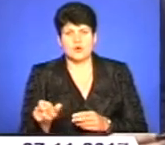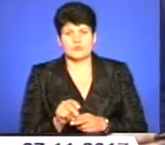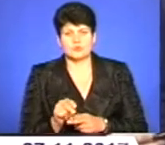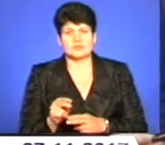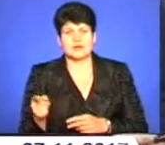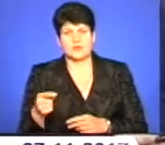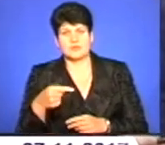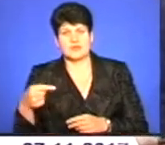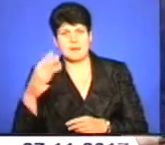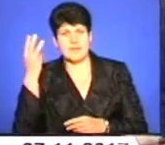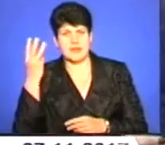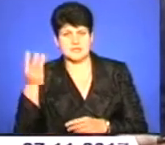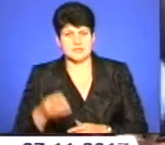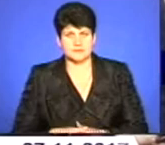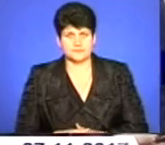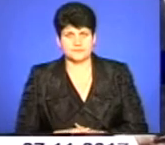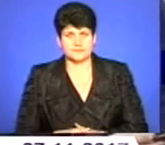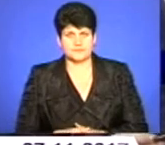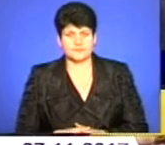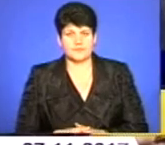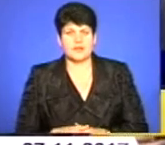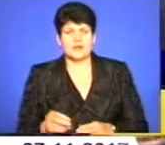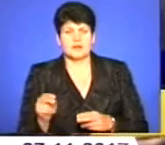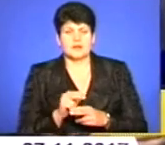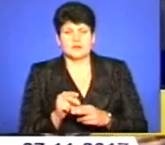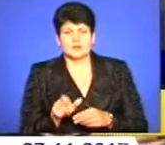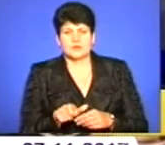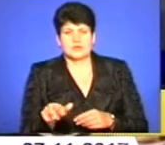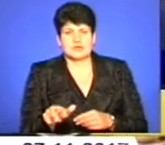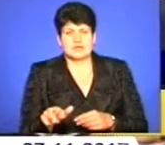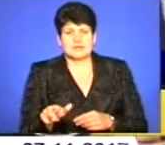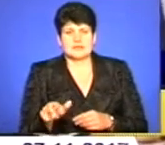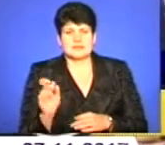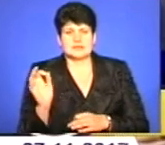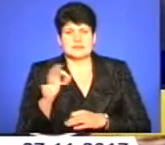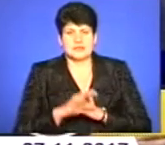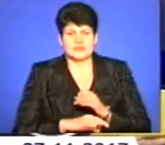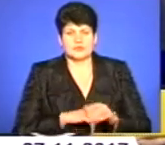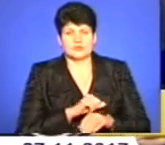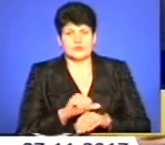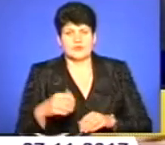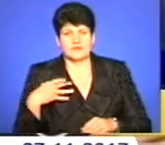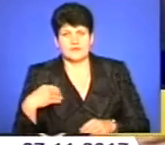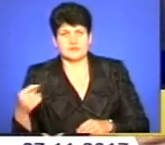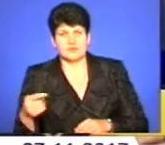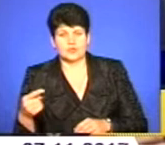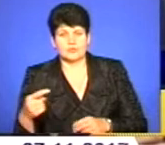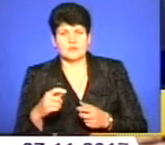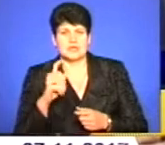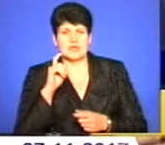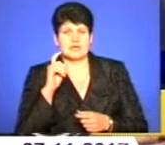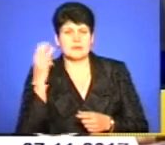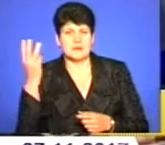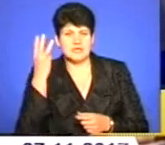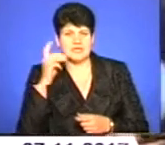з державного бюджету дороги західний кордон Львів, Тернопіль, Хмельницький, Вінниця,